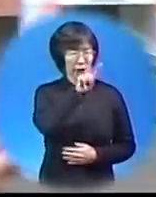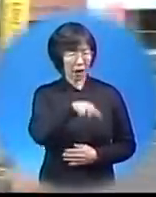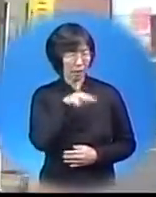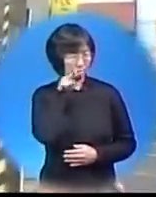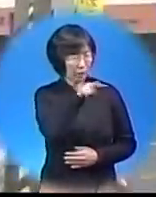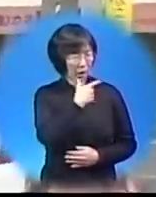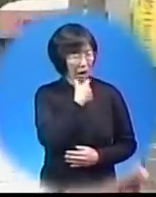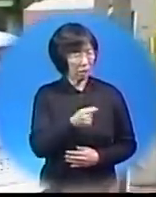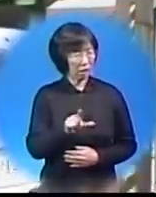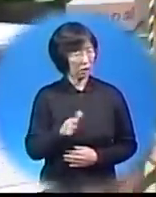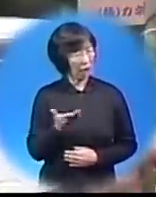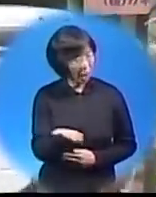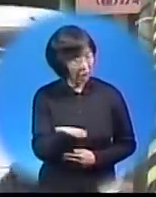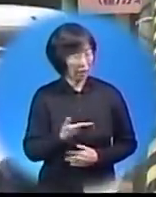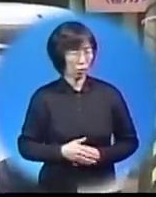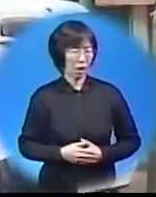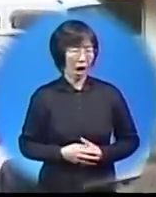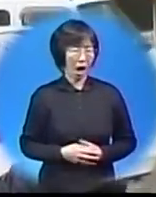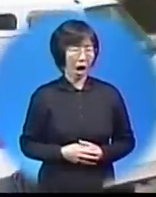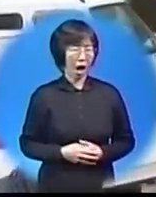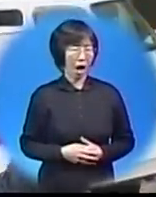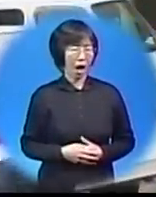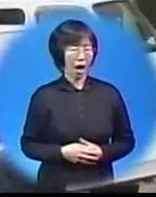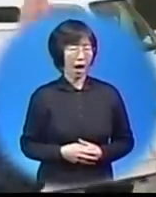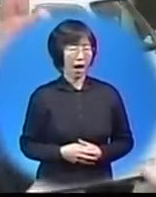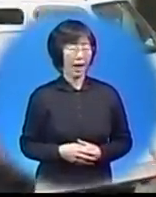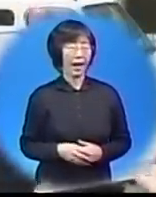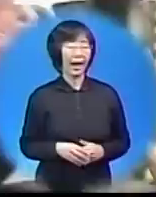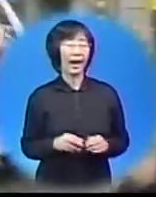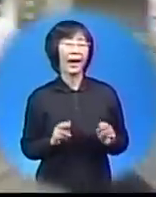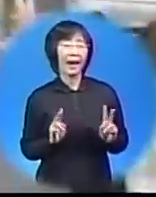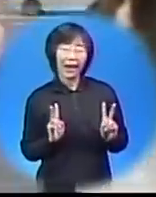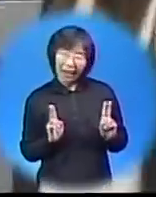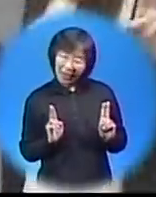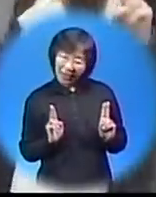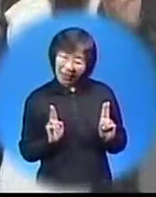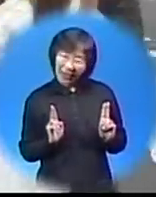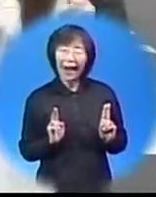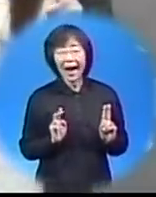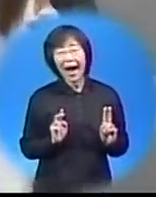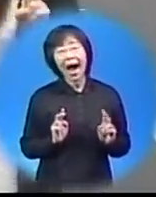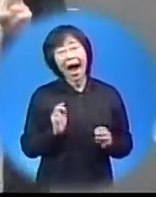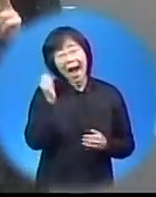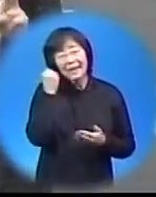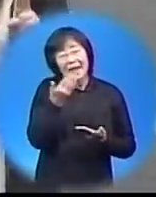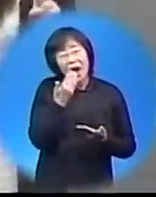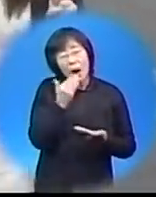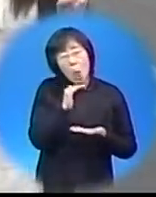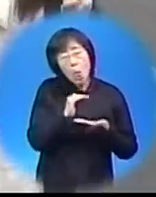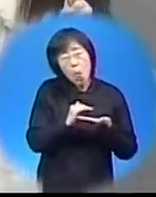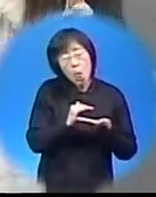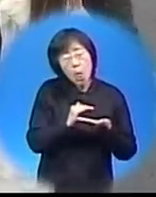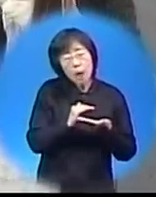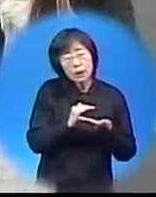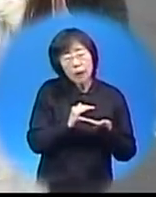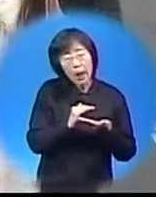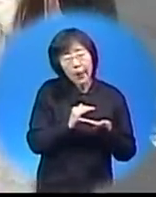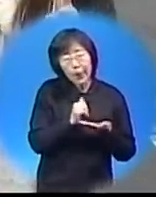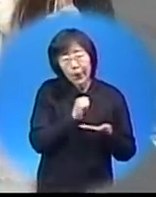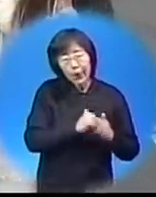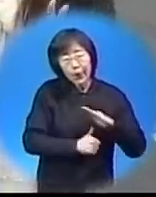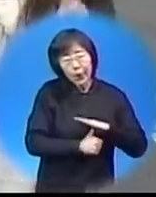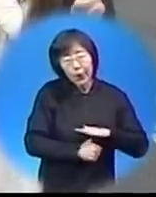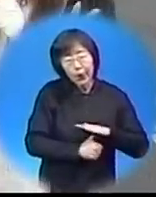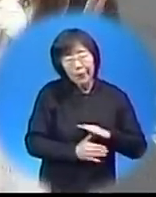見たくて来たんじゃなかったでしたっけ？ どうでしたかに？朝ごはんも控えめにしてきたんですけど、私。 大丈夫